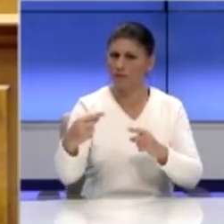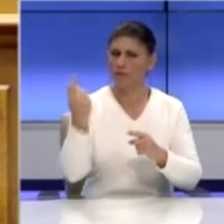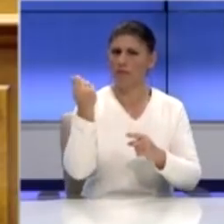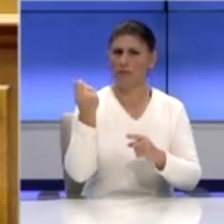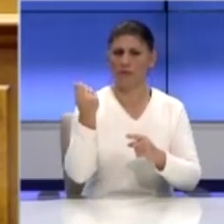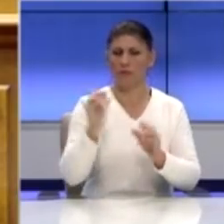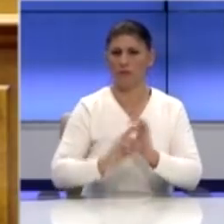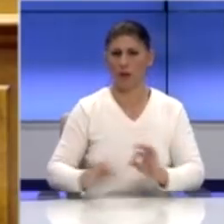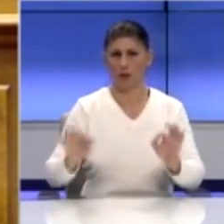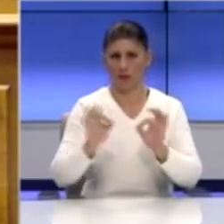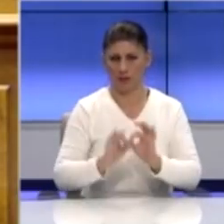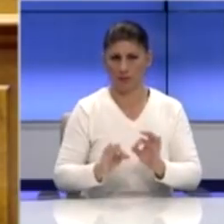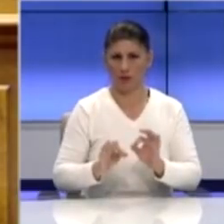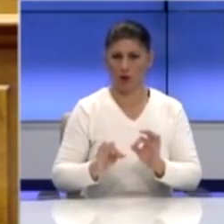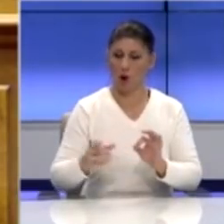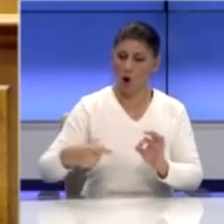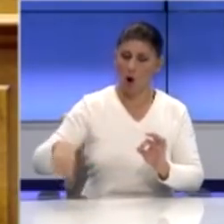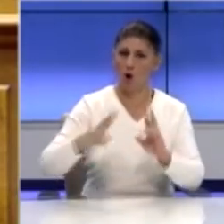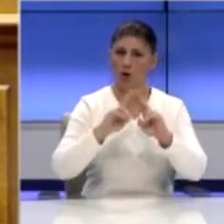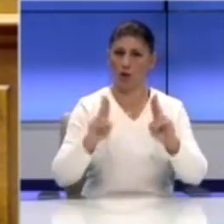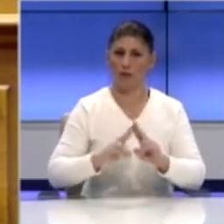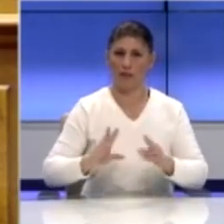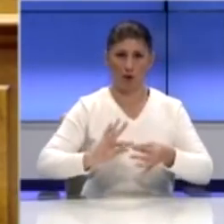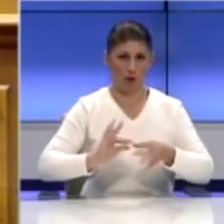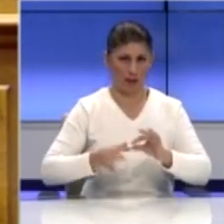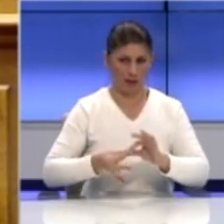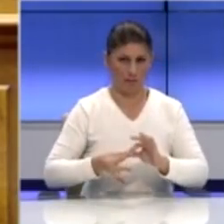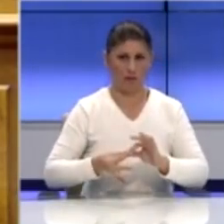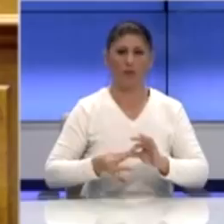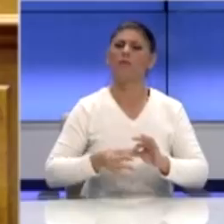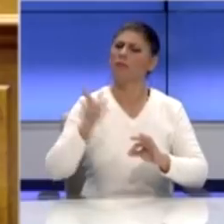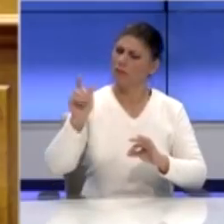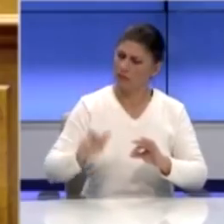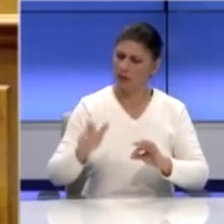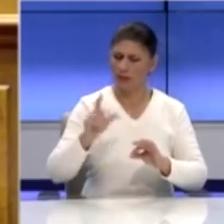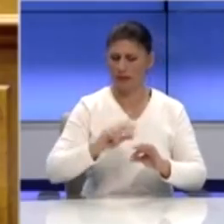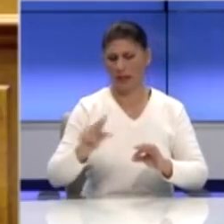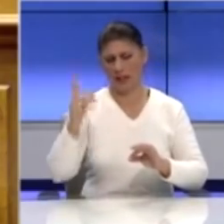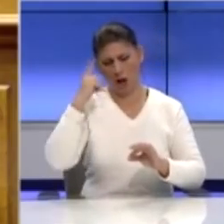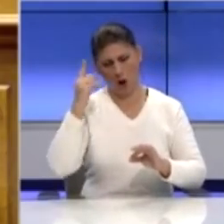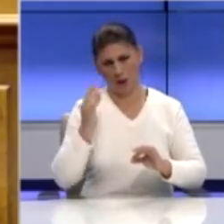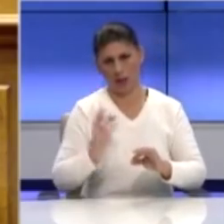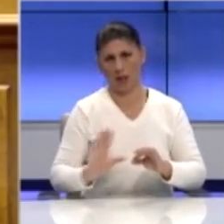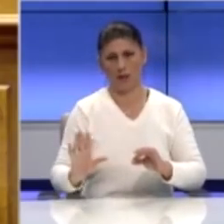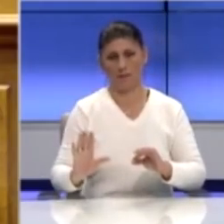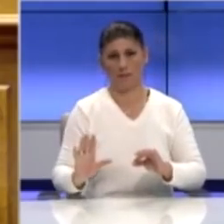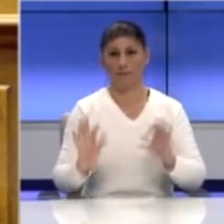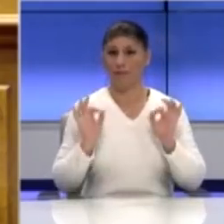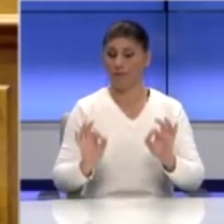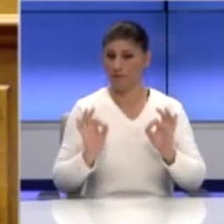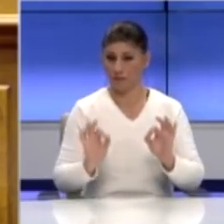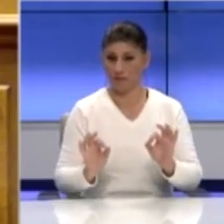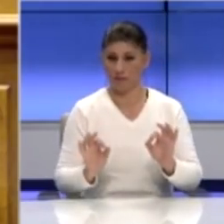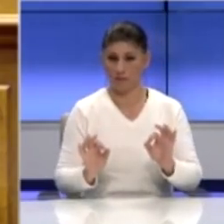τις οικονομικές προβλέψεις όλων των διεθνών οργανισμών και την ίδια την κοινή λογική βέβαια.